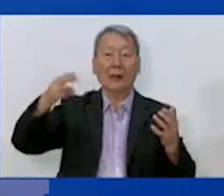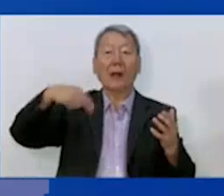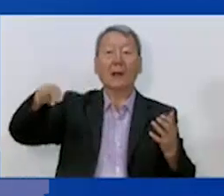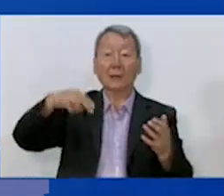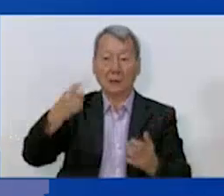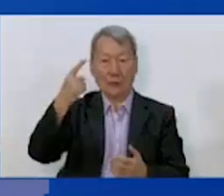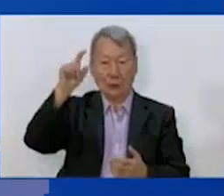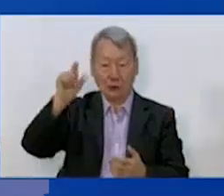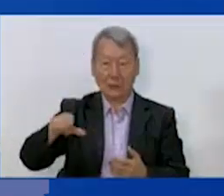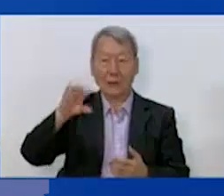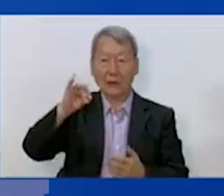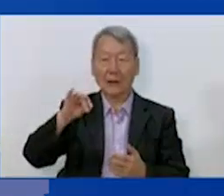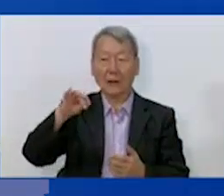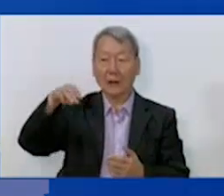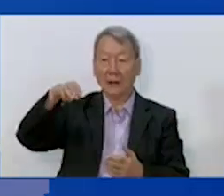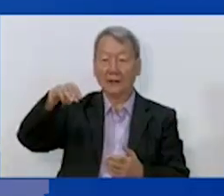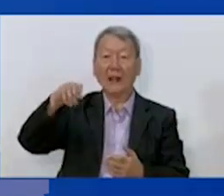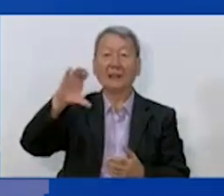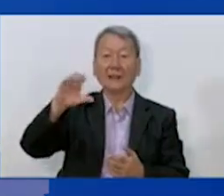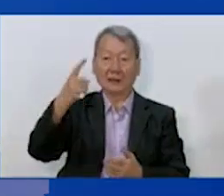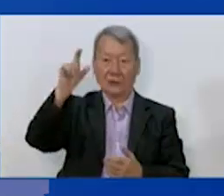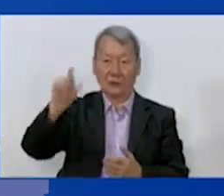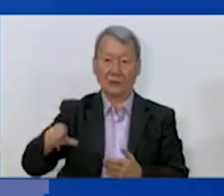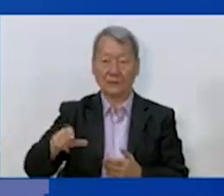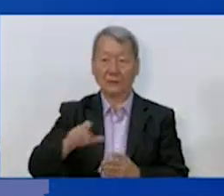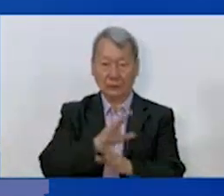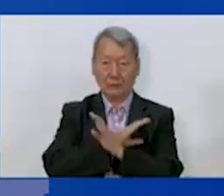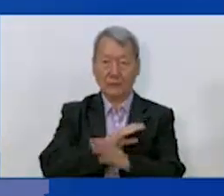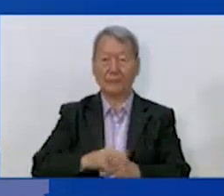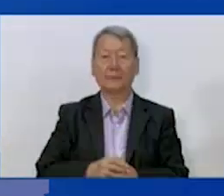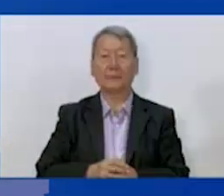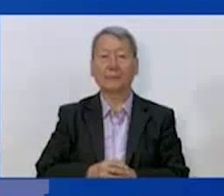Жалабат облусунда 1 учур жана Талас облусунда 1 учур катталды.